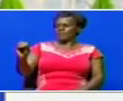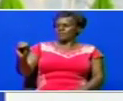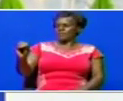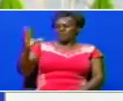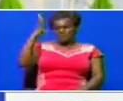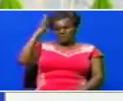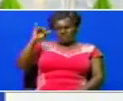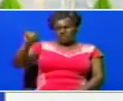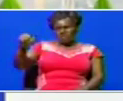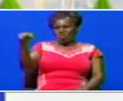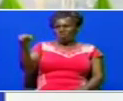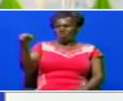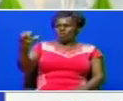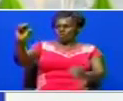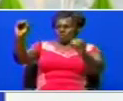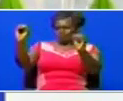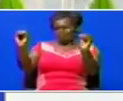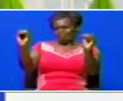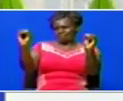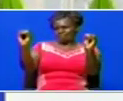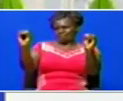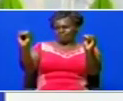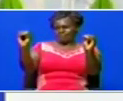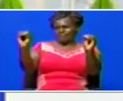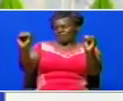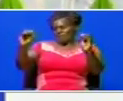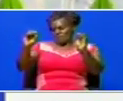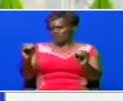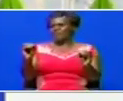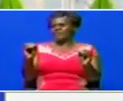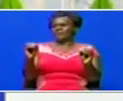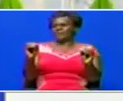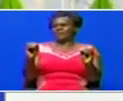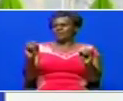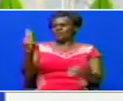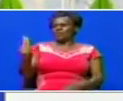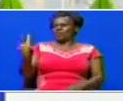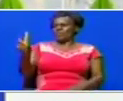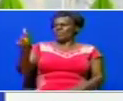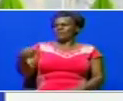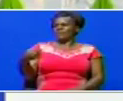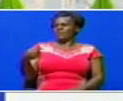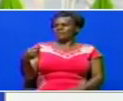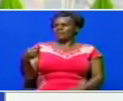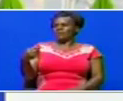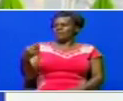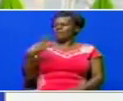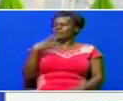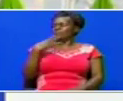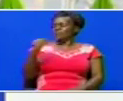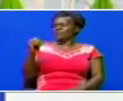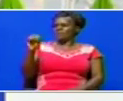Shakalaka Jirongo, nil. Japheth Kaluyu, nil. Uhuru Kenyatta, 1,504,